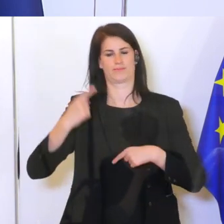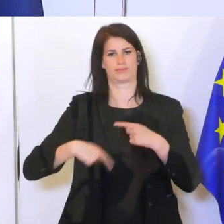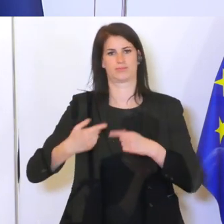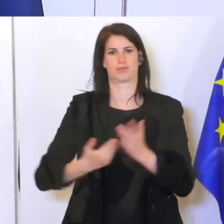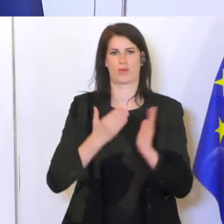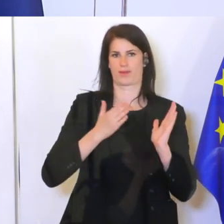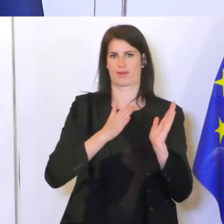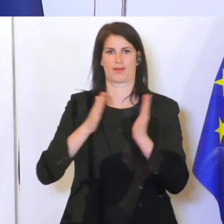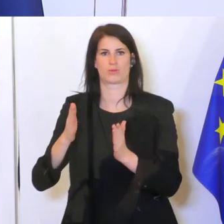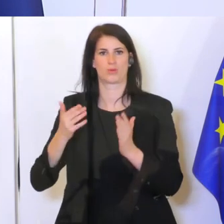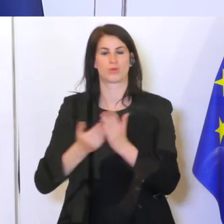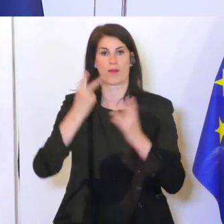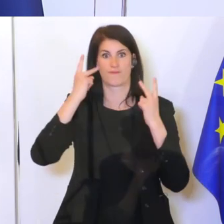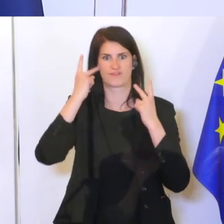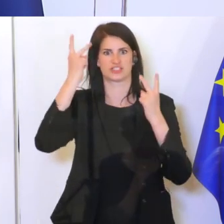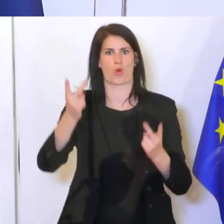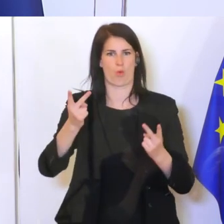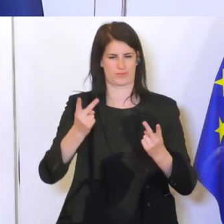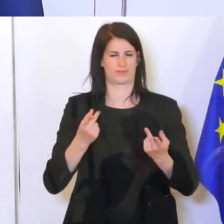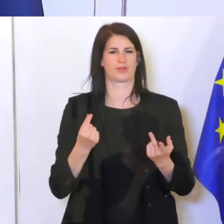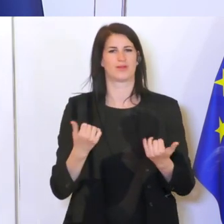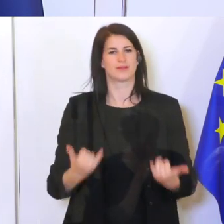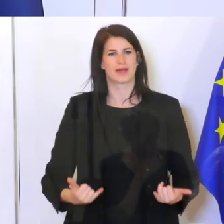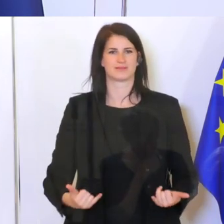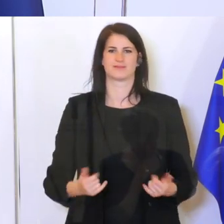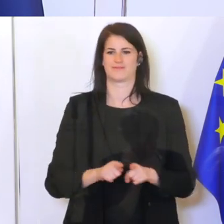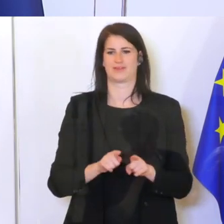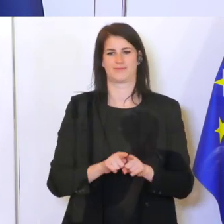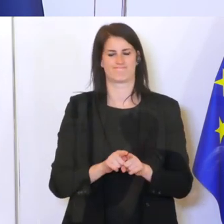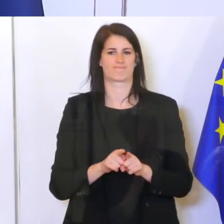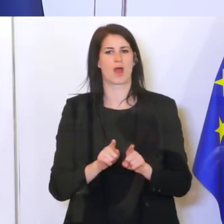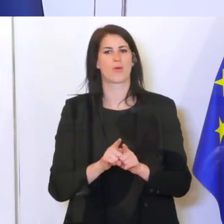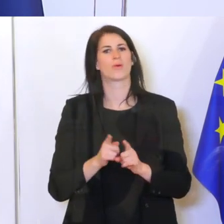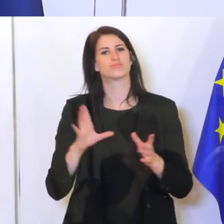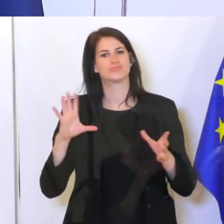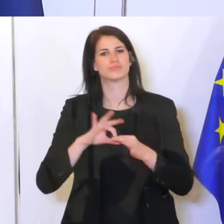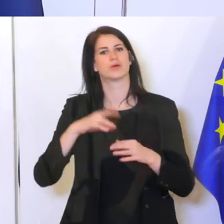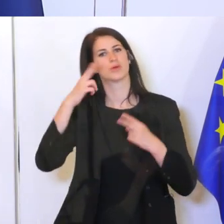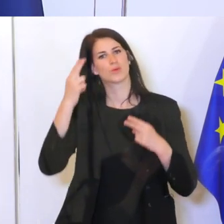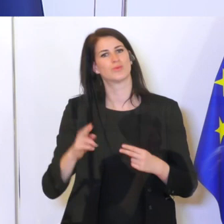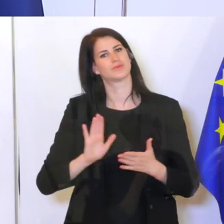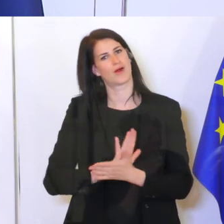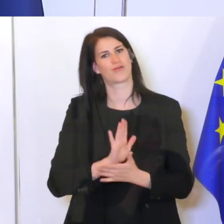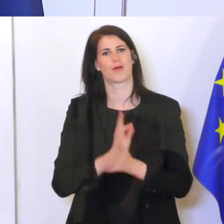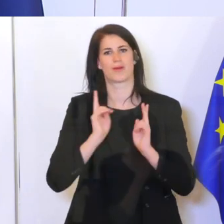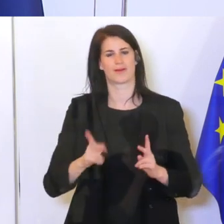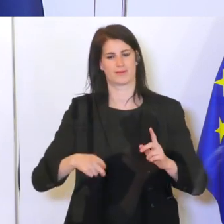neue Visionen. Das ist die Uraufgabe von Kunst, die vom Staat ermöglicht werden